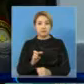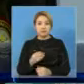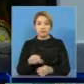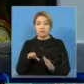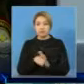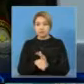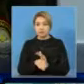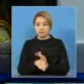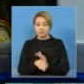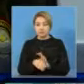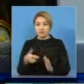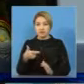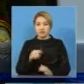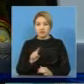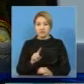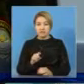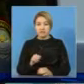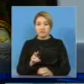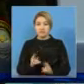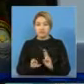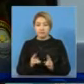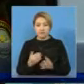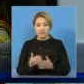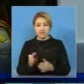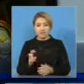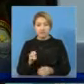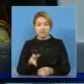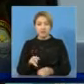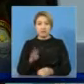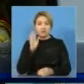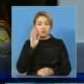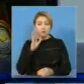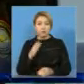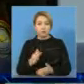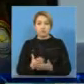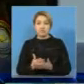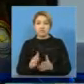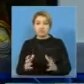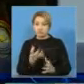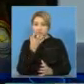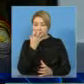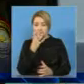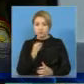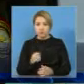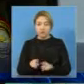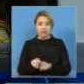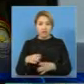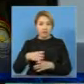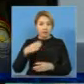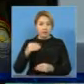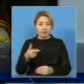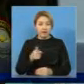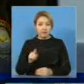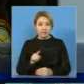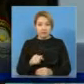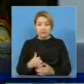ішінде газ ас үй плиталарын, су жылыту қазандықтарын, газ колонкаларын, газбен